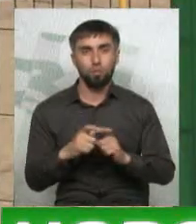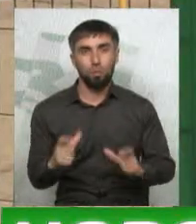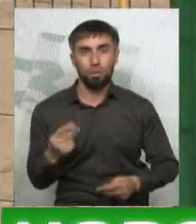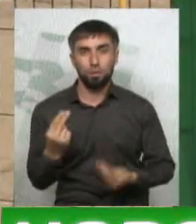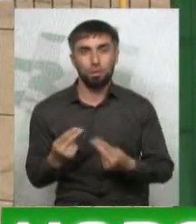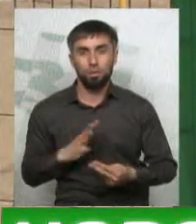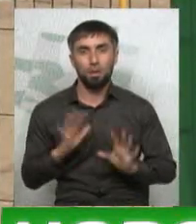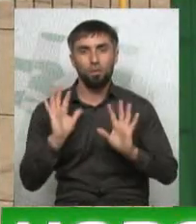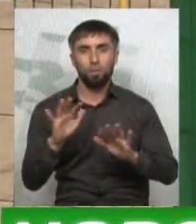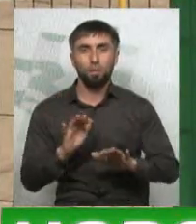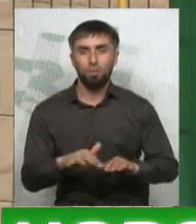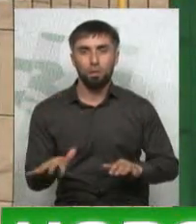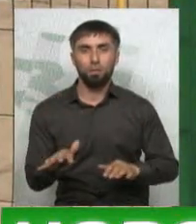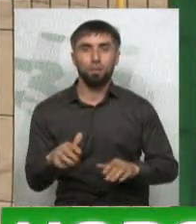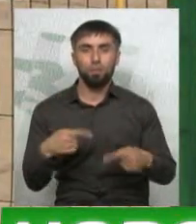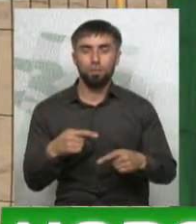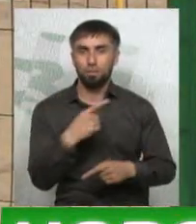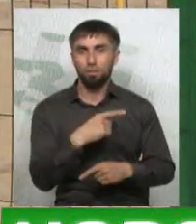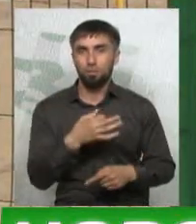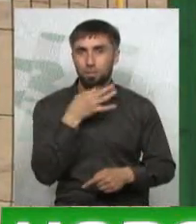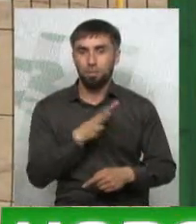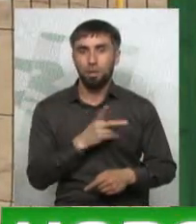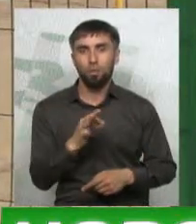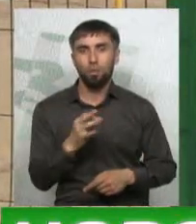Волейбол, баскетбол, футбол.